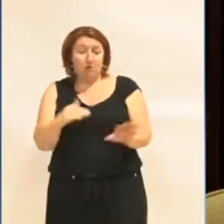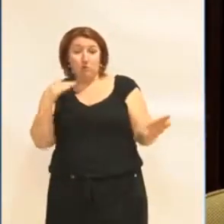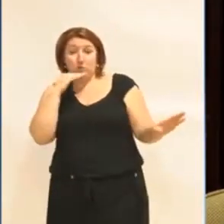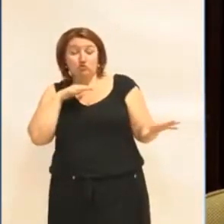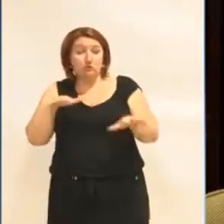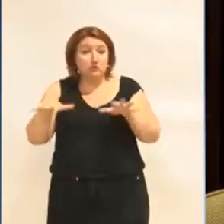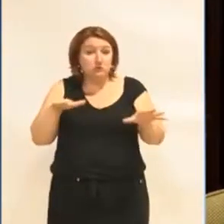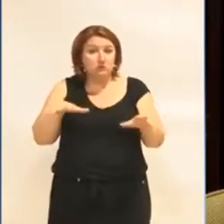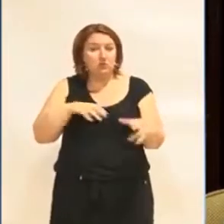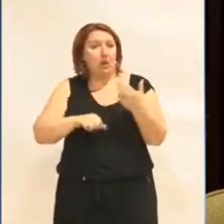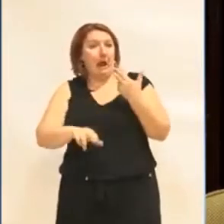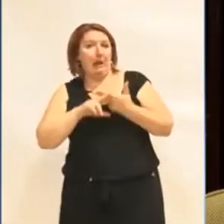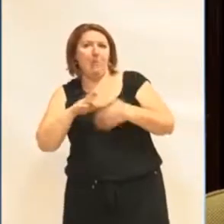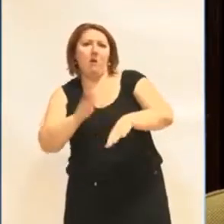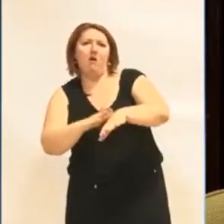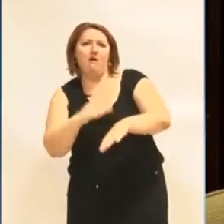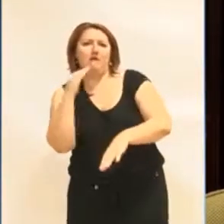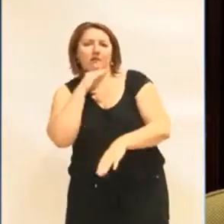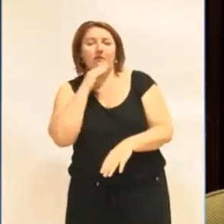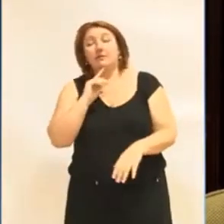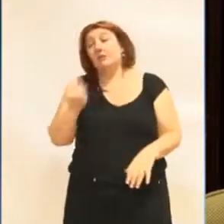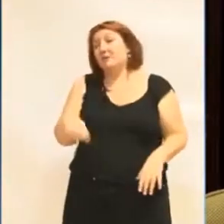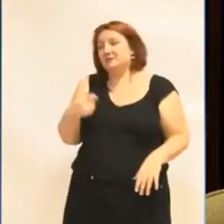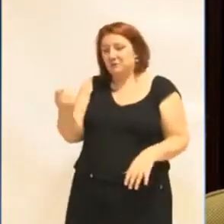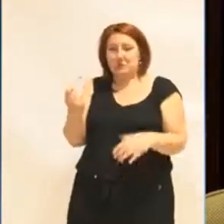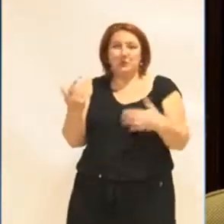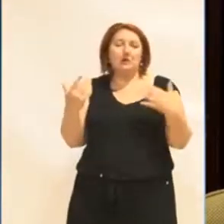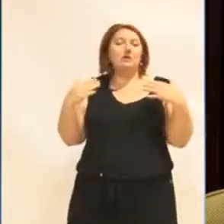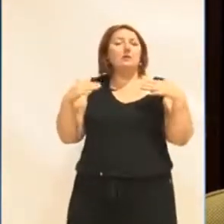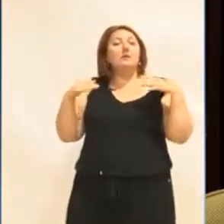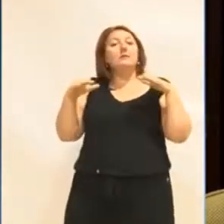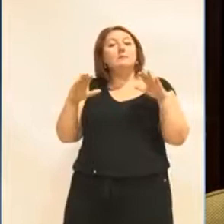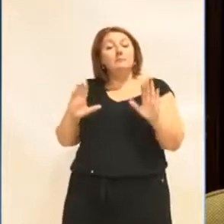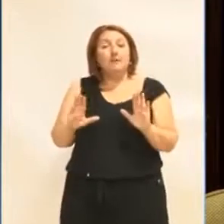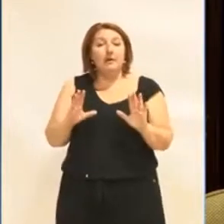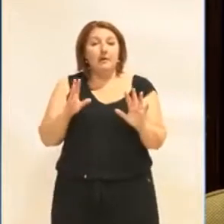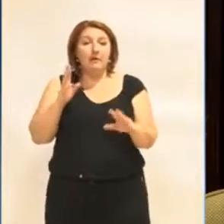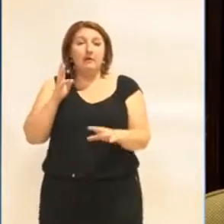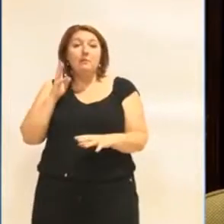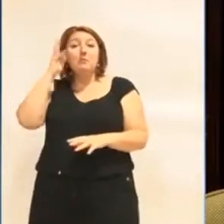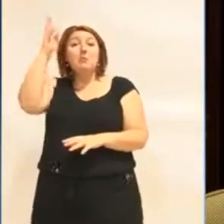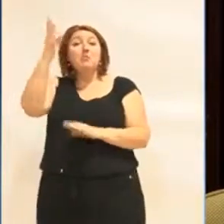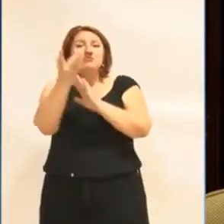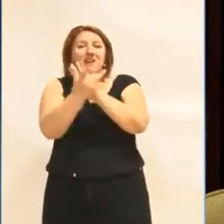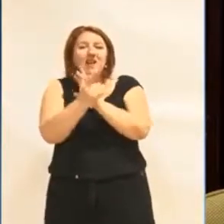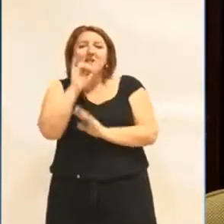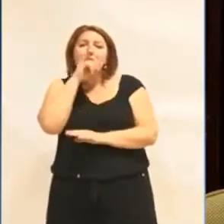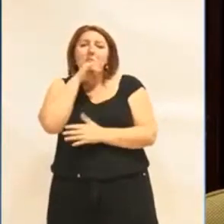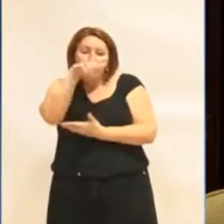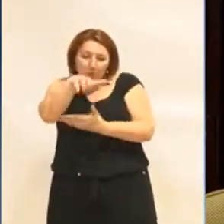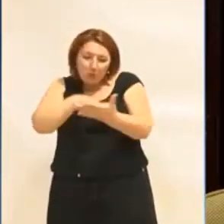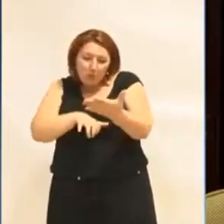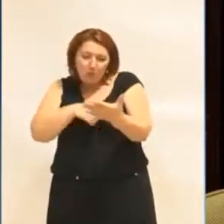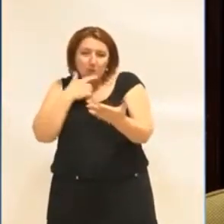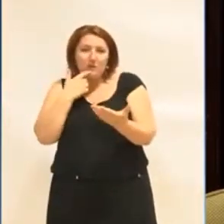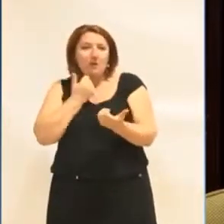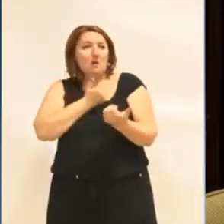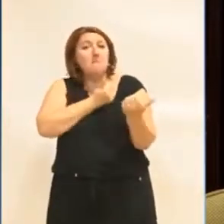urgence dans la réponse, bien sûr, mais ce projet ne reprenait pas les termes de